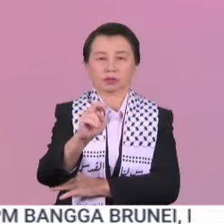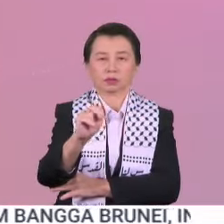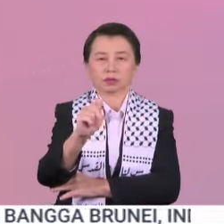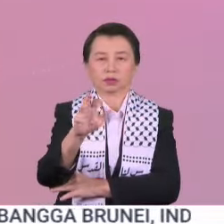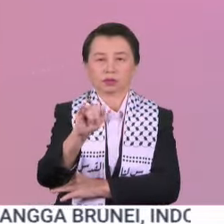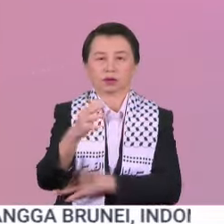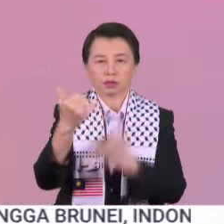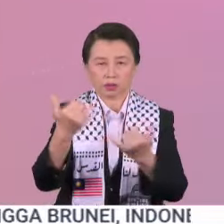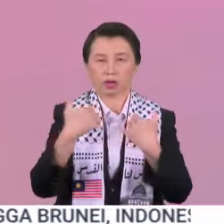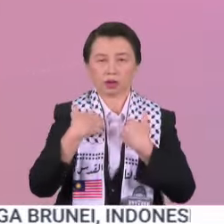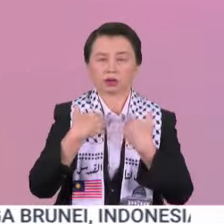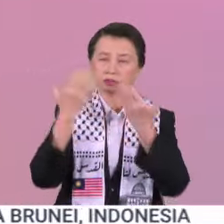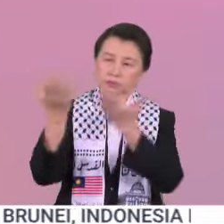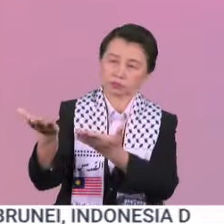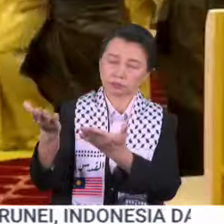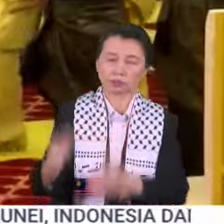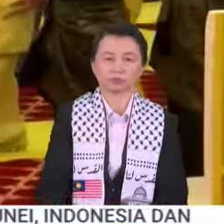ada bingkisannya.